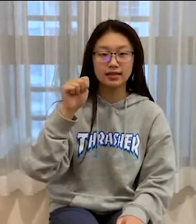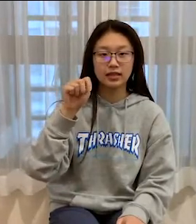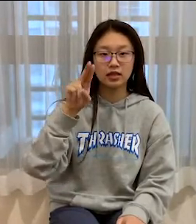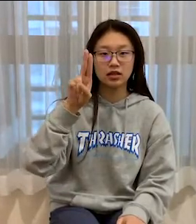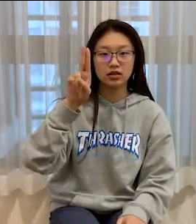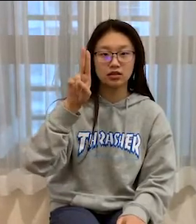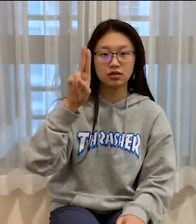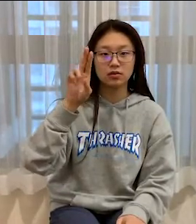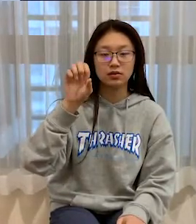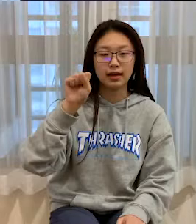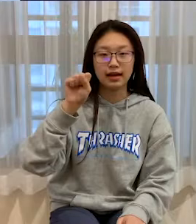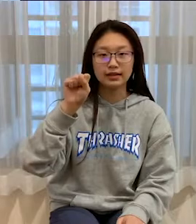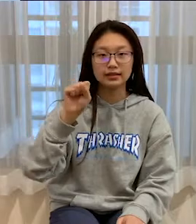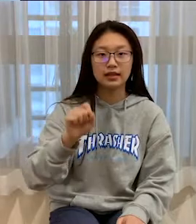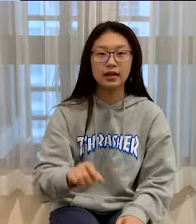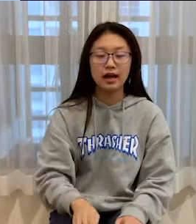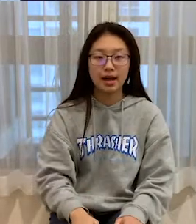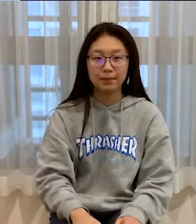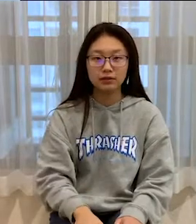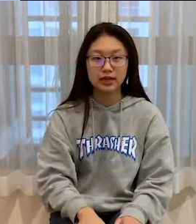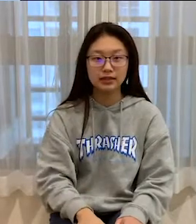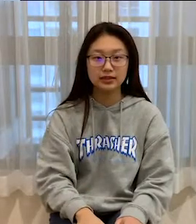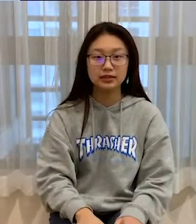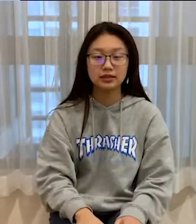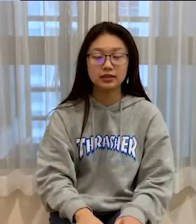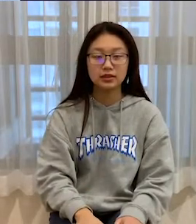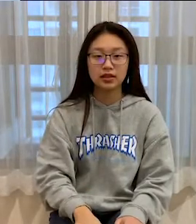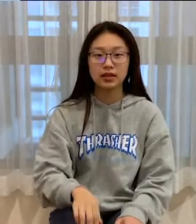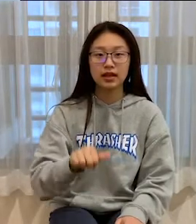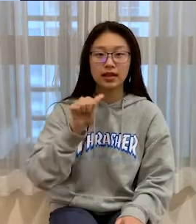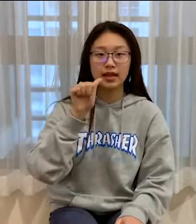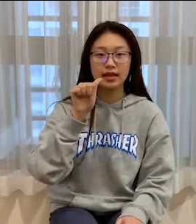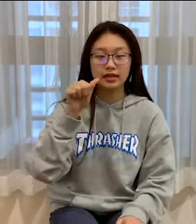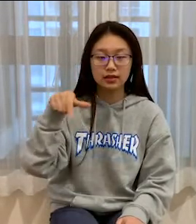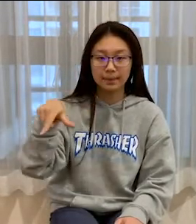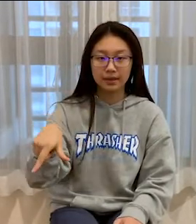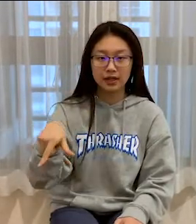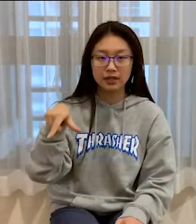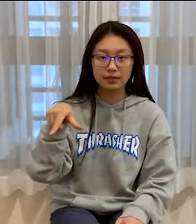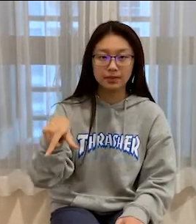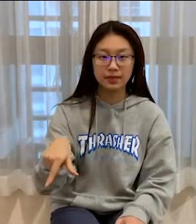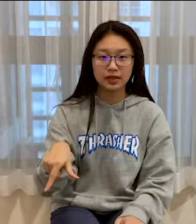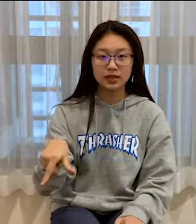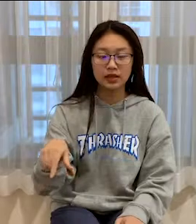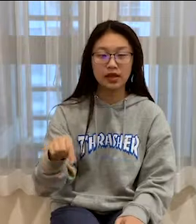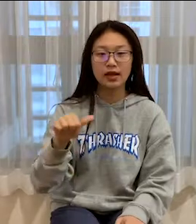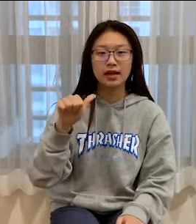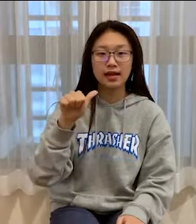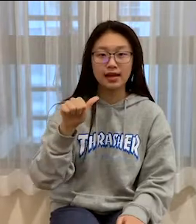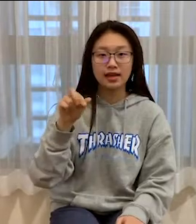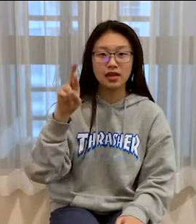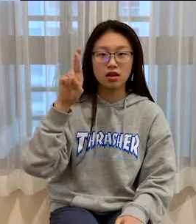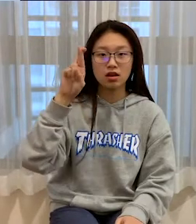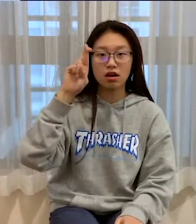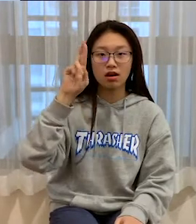器具. It can also mean talent, for example, 大器 means your